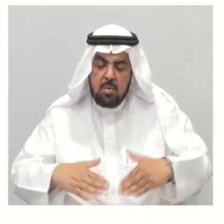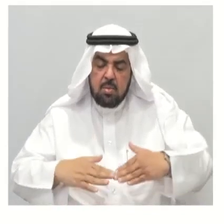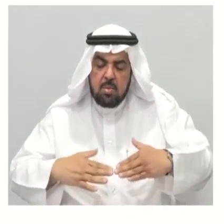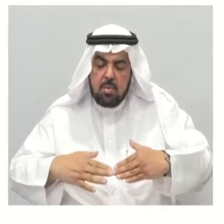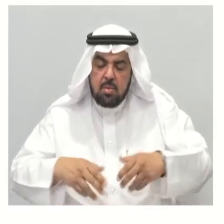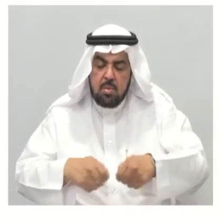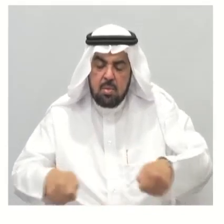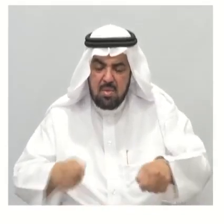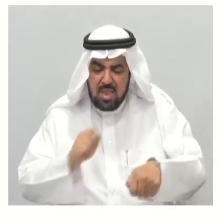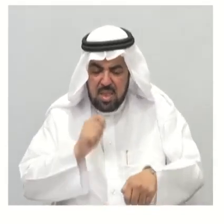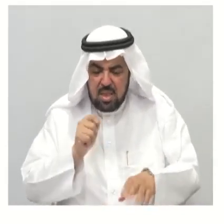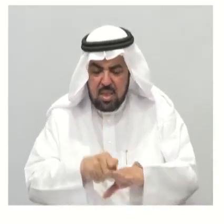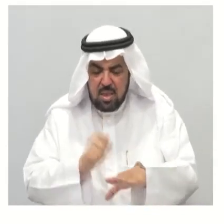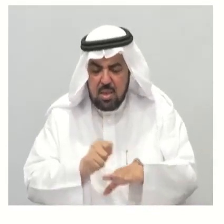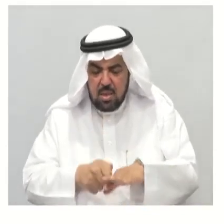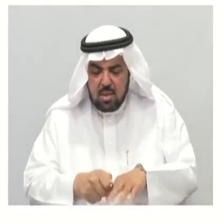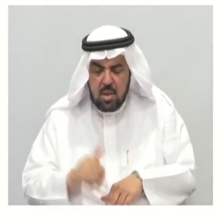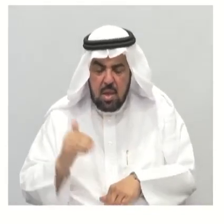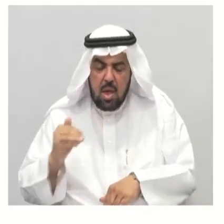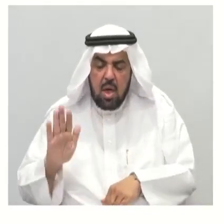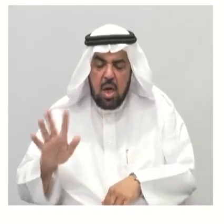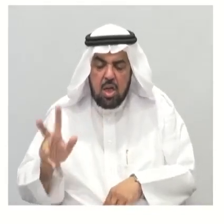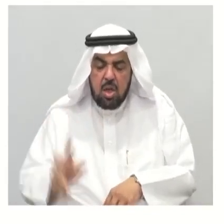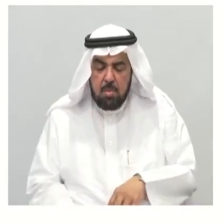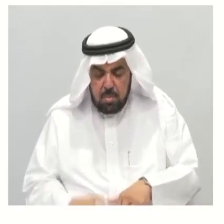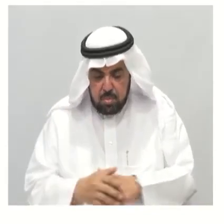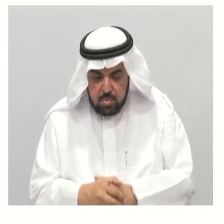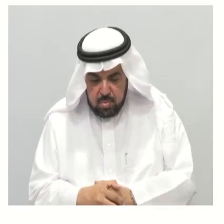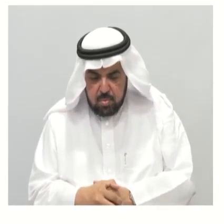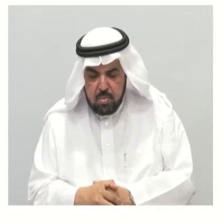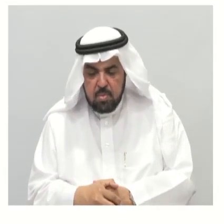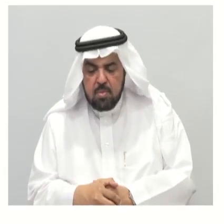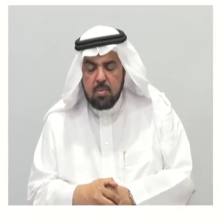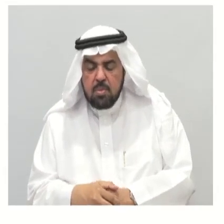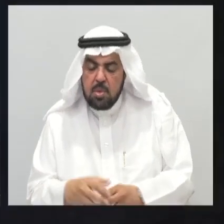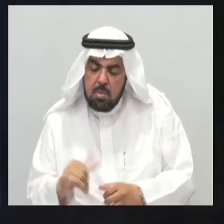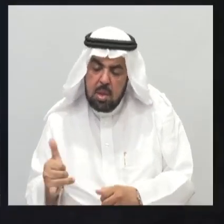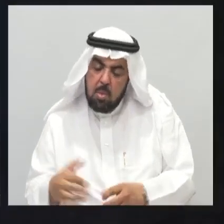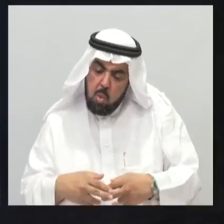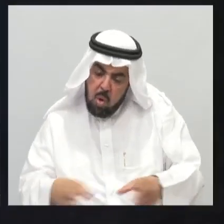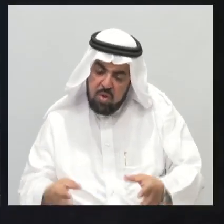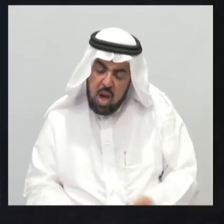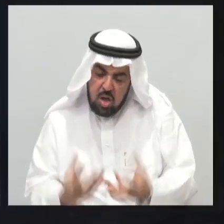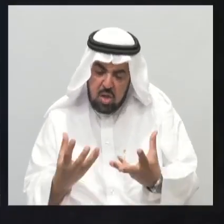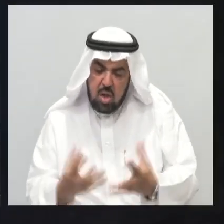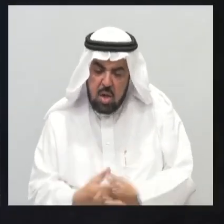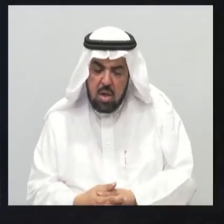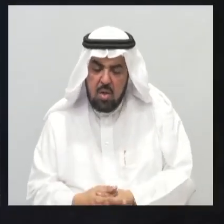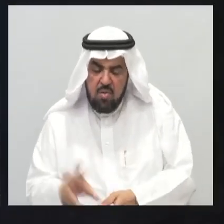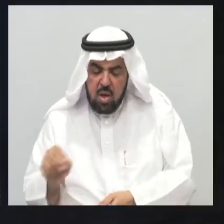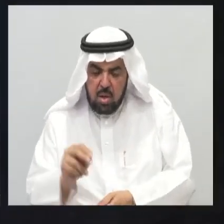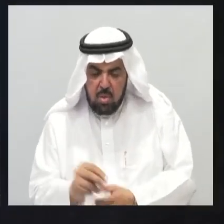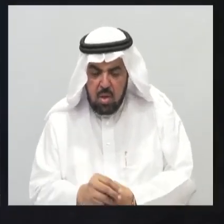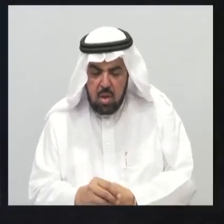قابلة للاشتعال أو يسمى أيضاً الاحتراق. إذن ما هي المادة القابلة للاشتعال في هذا